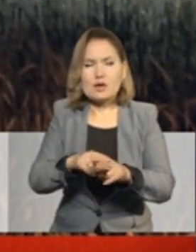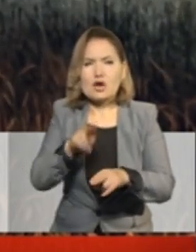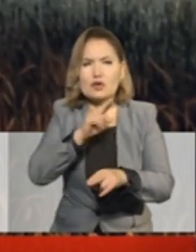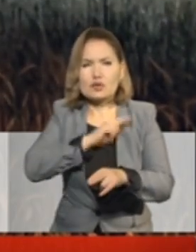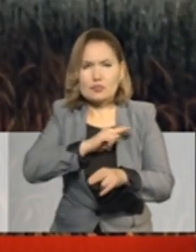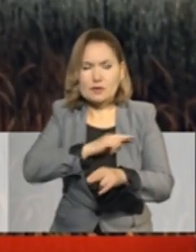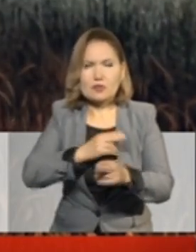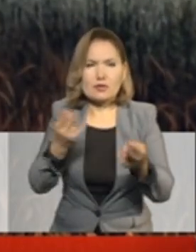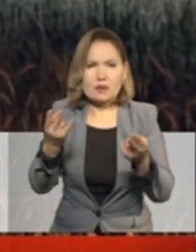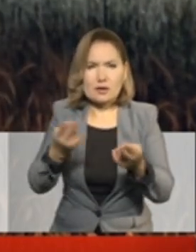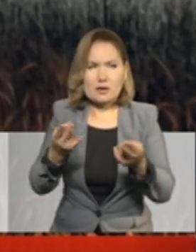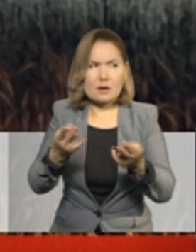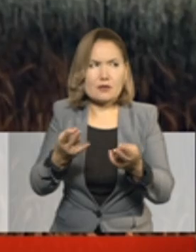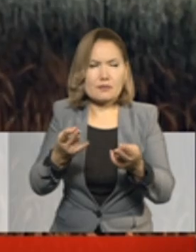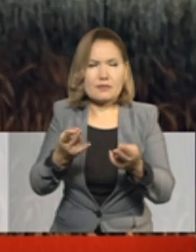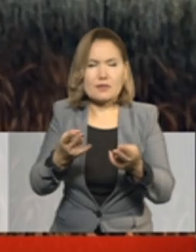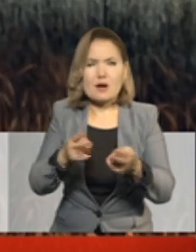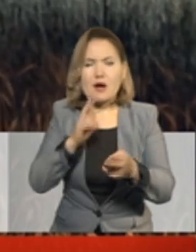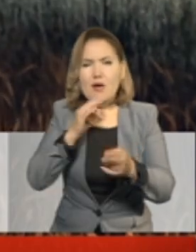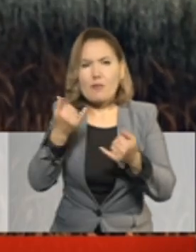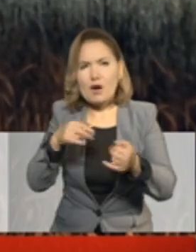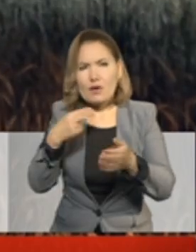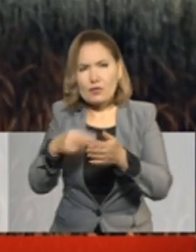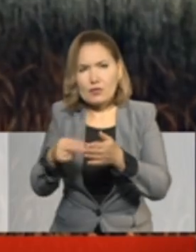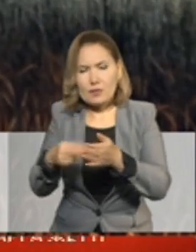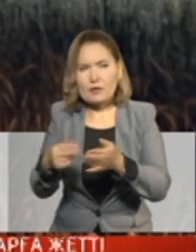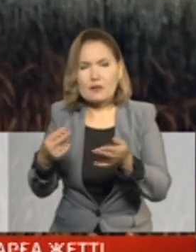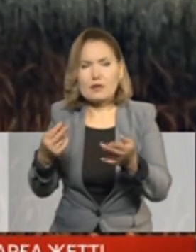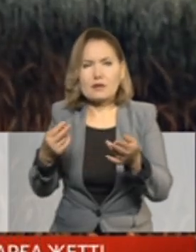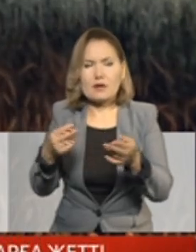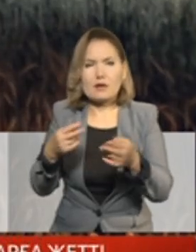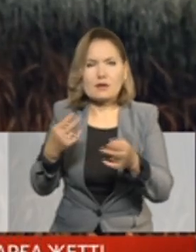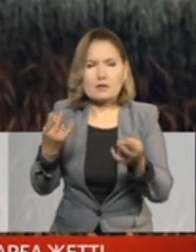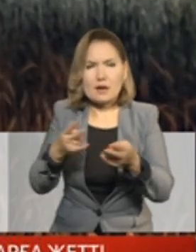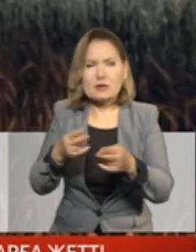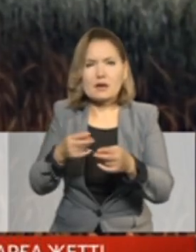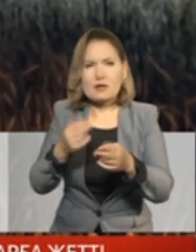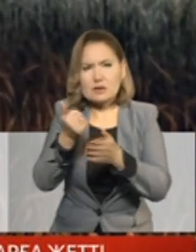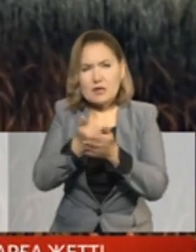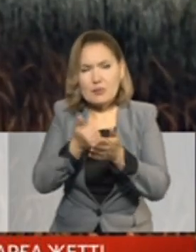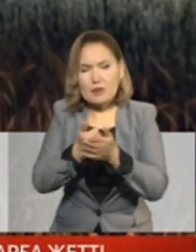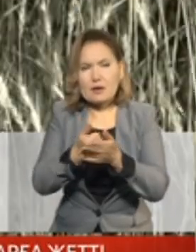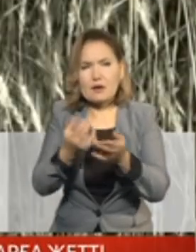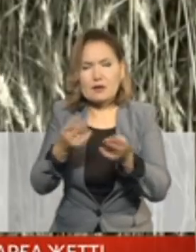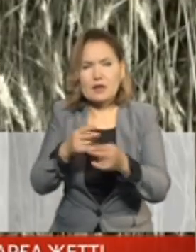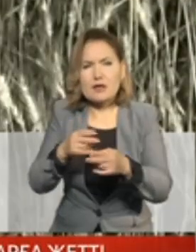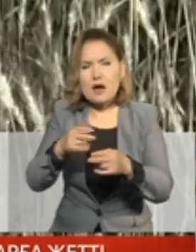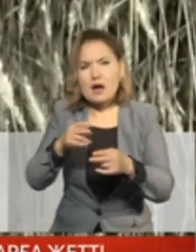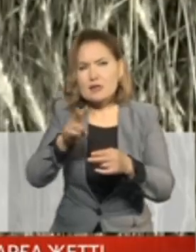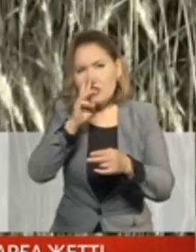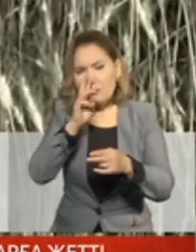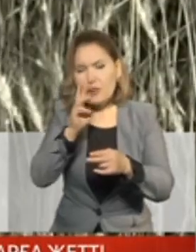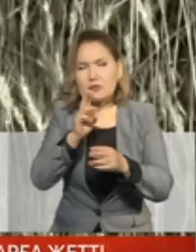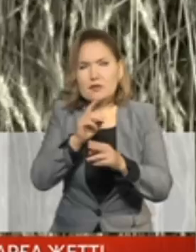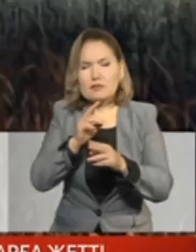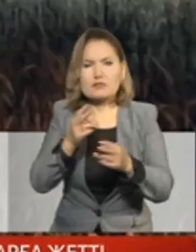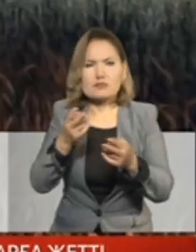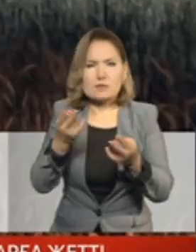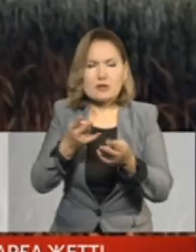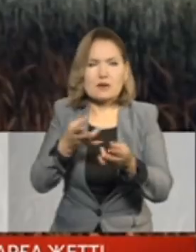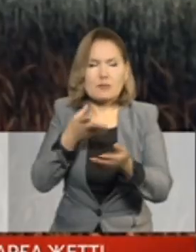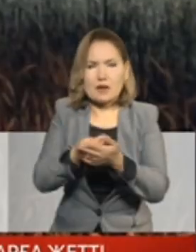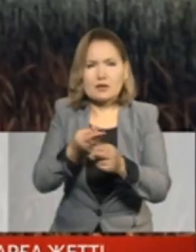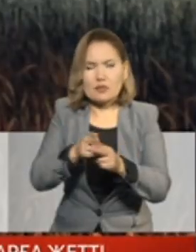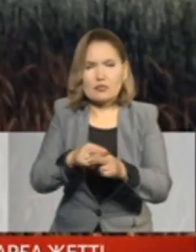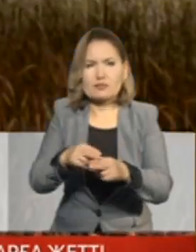керек. Жанар май алу керек. Запчасть алу керек, жалақ төлеу керек, бағасы арзан, өте арзан.